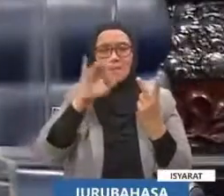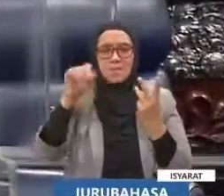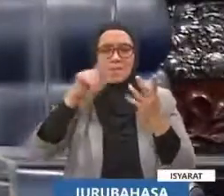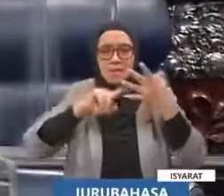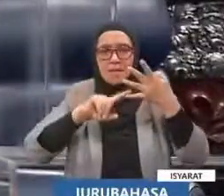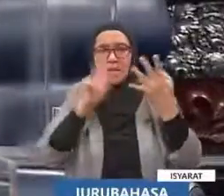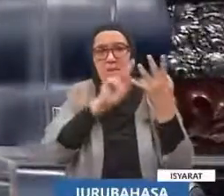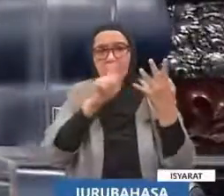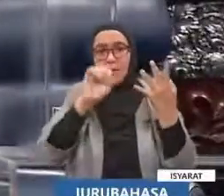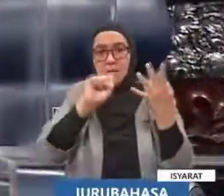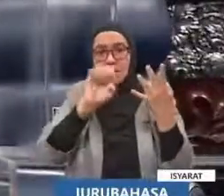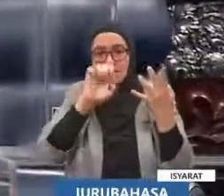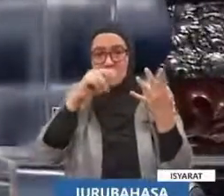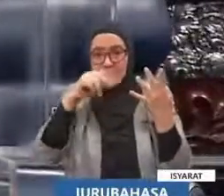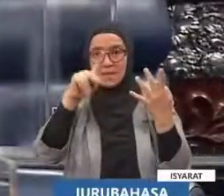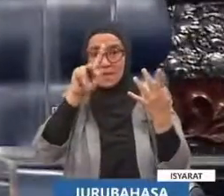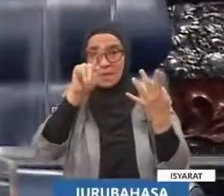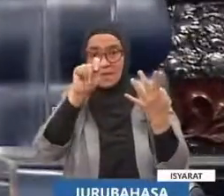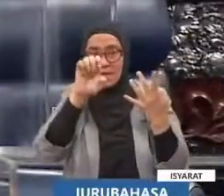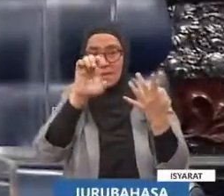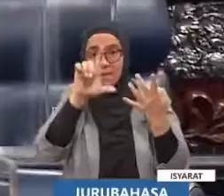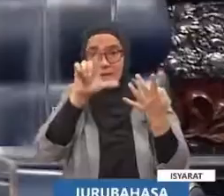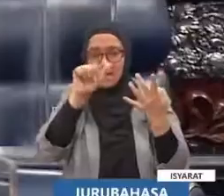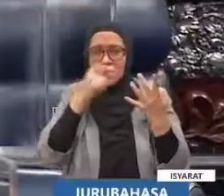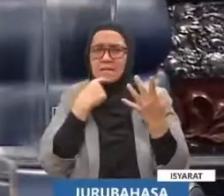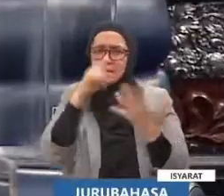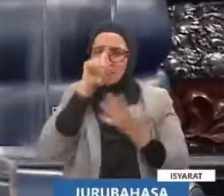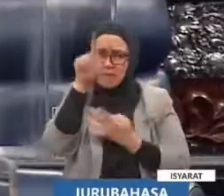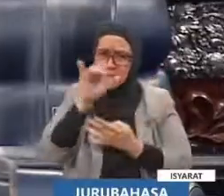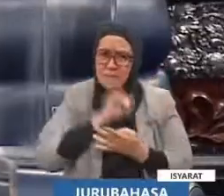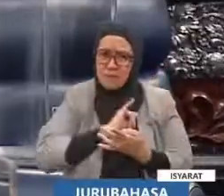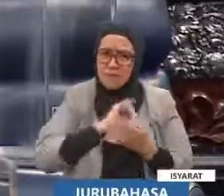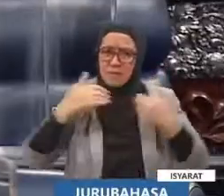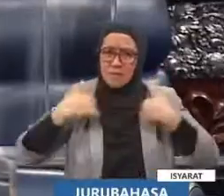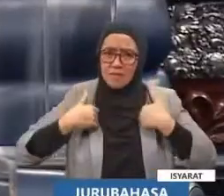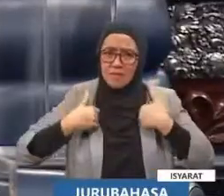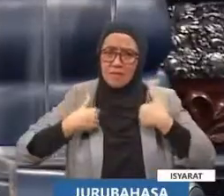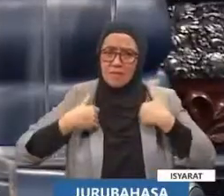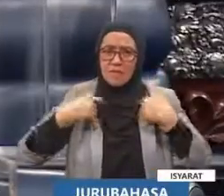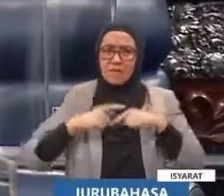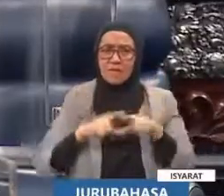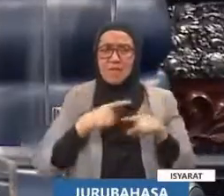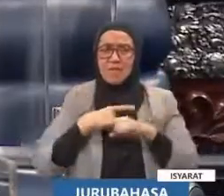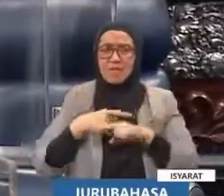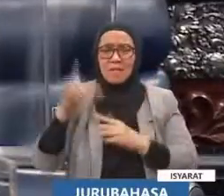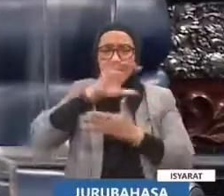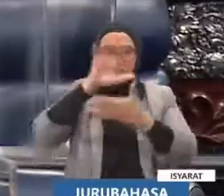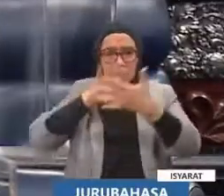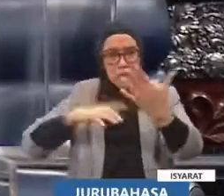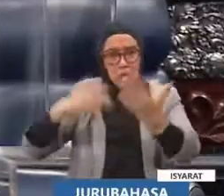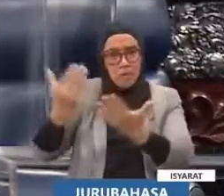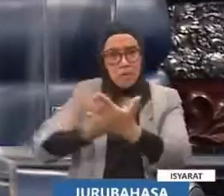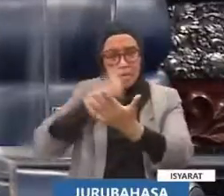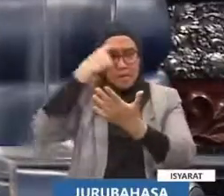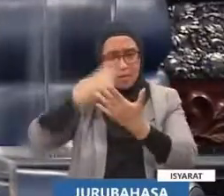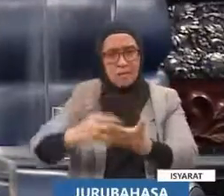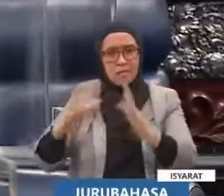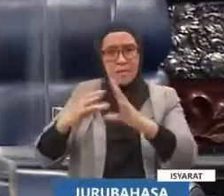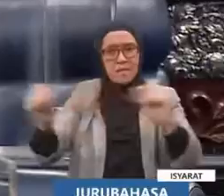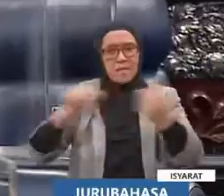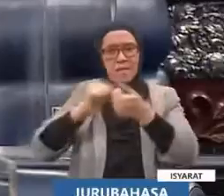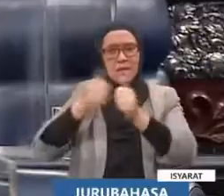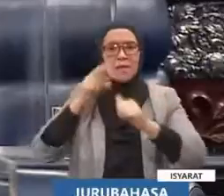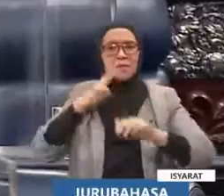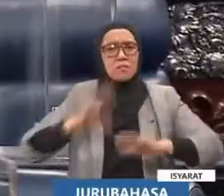Sengkela. Soalan saya, adakah reka bentuk baru bagi mengatasi banjir ini? Jika ya, berapakah